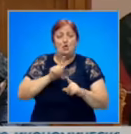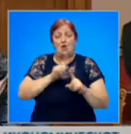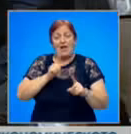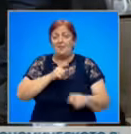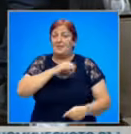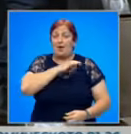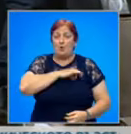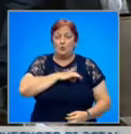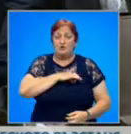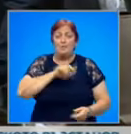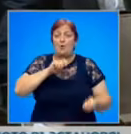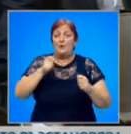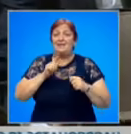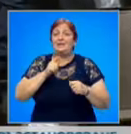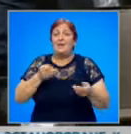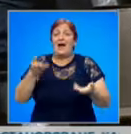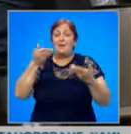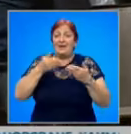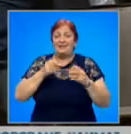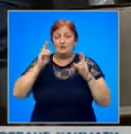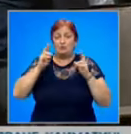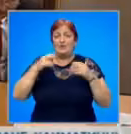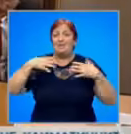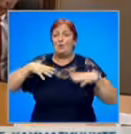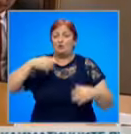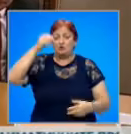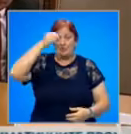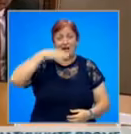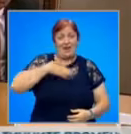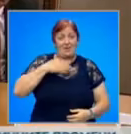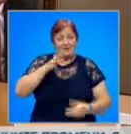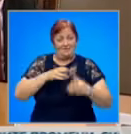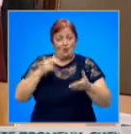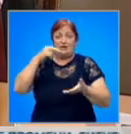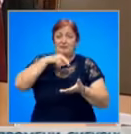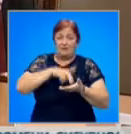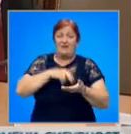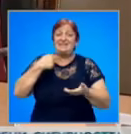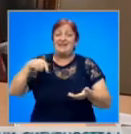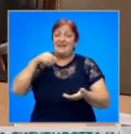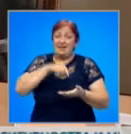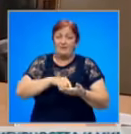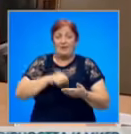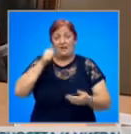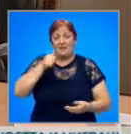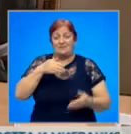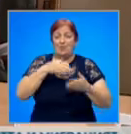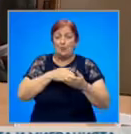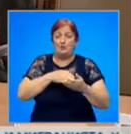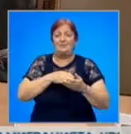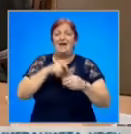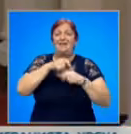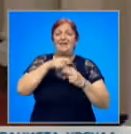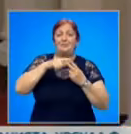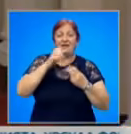ги получим. Промените бяха приети с гласовете на Демократична България, Има такъв народ, Изправи се БГ, Ние идваме и БСП. Против бяха ДПС